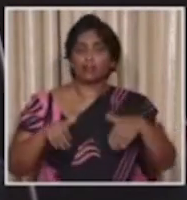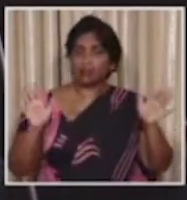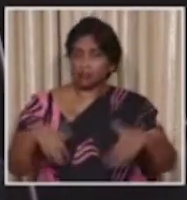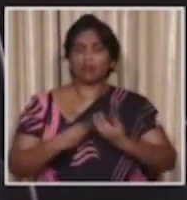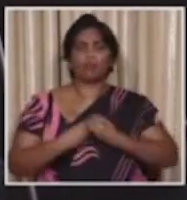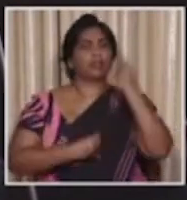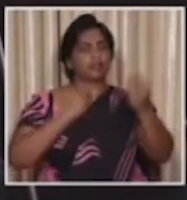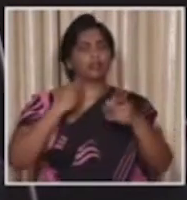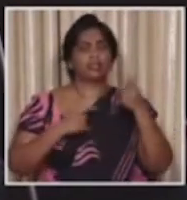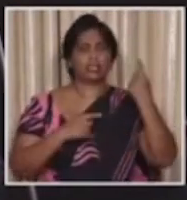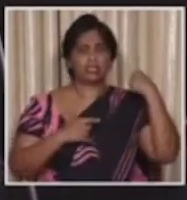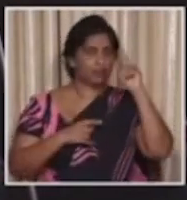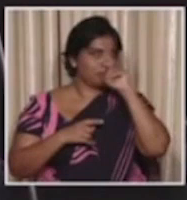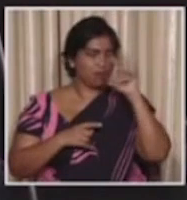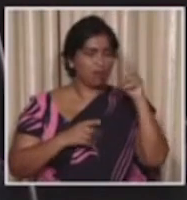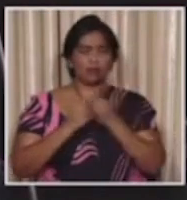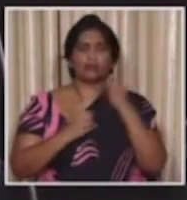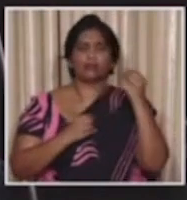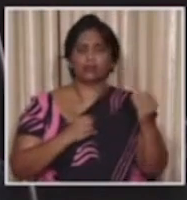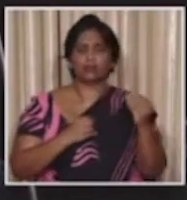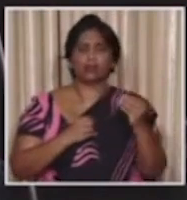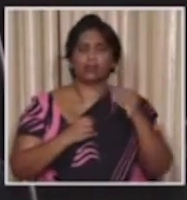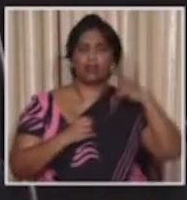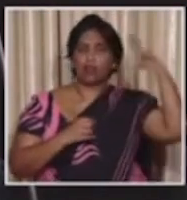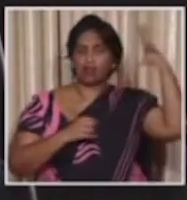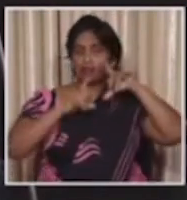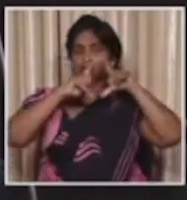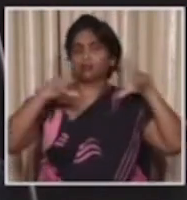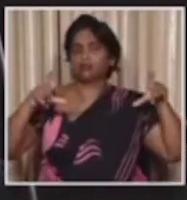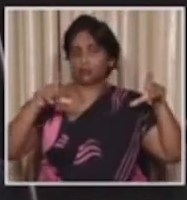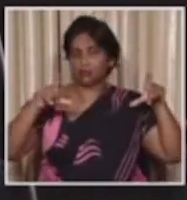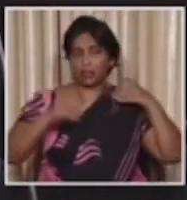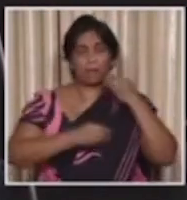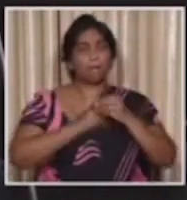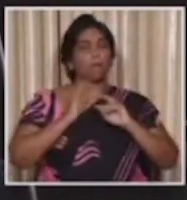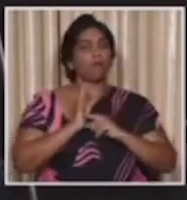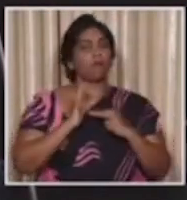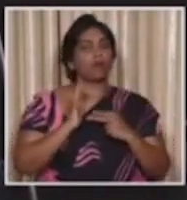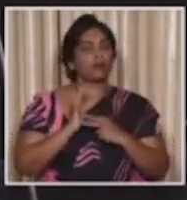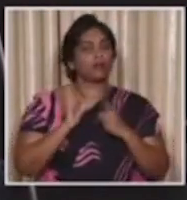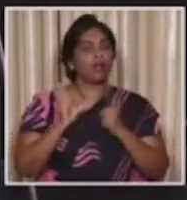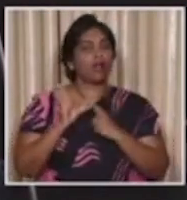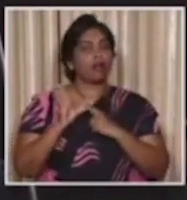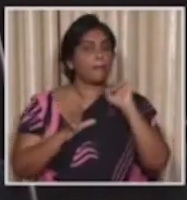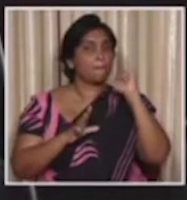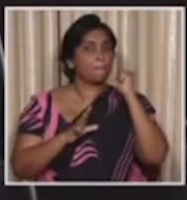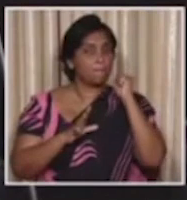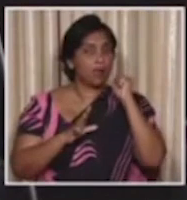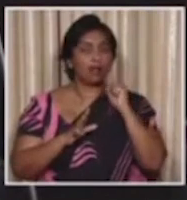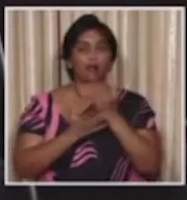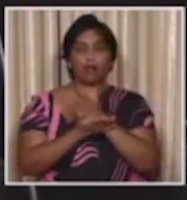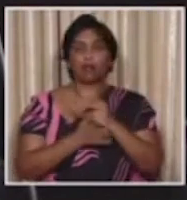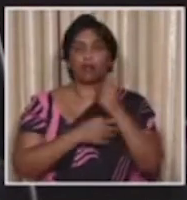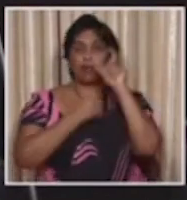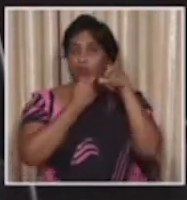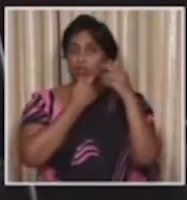දෙනවා. මේ ගිය මාසේ දුන්න සෝල ව්‍යාපෘතියට අක්කර 50 කෑලි 13 දෙනෙකුට